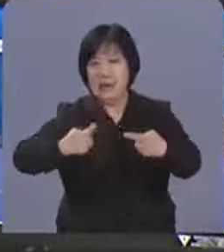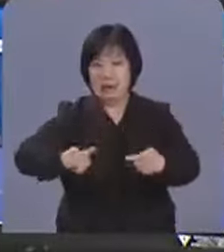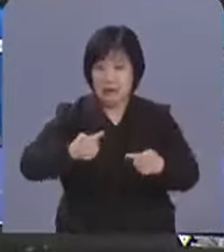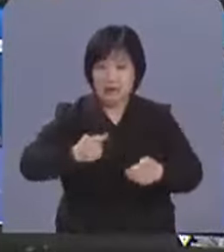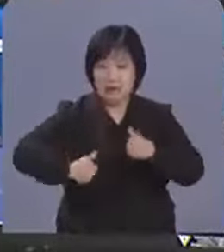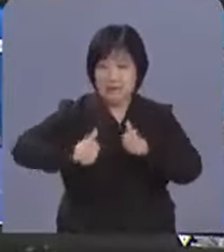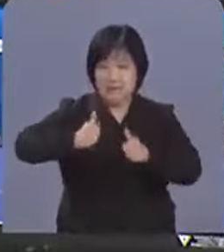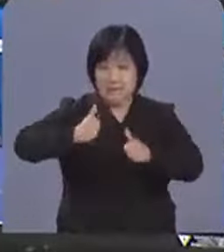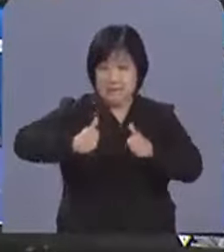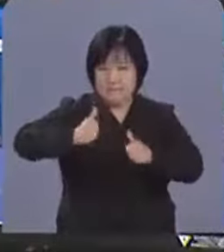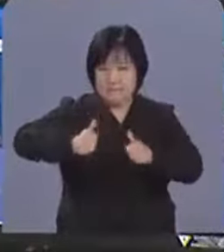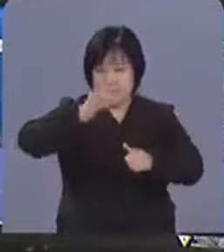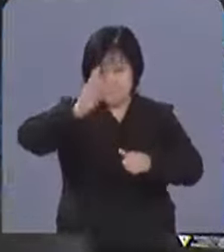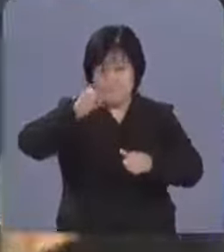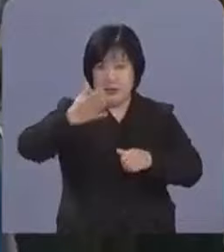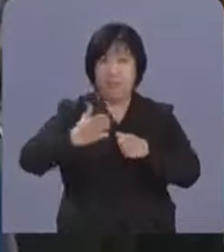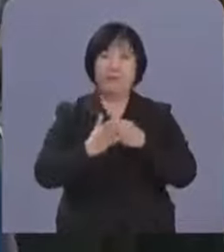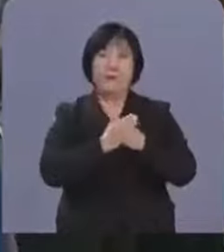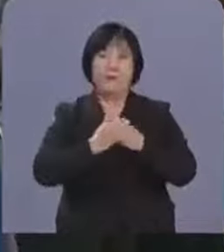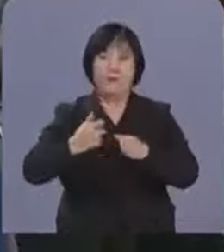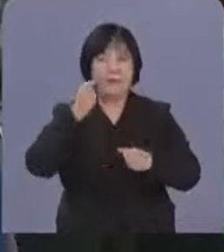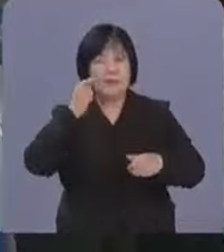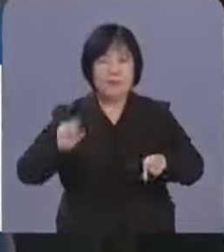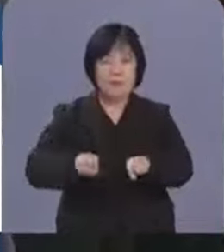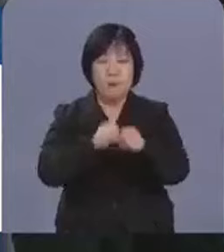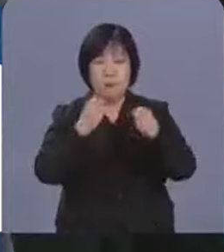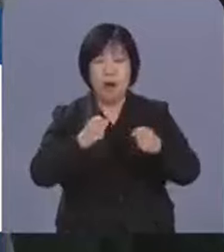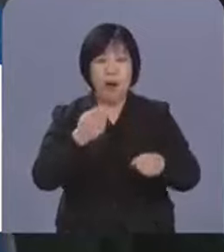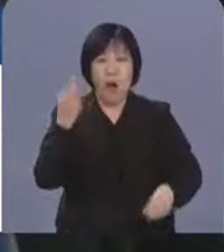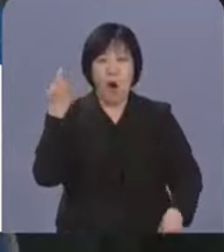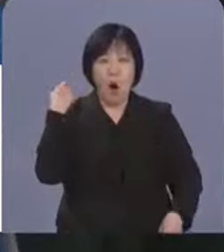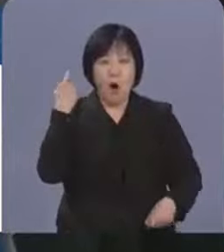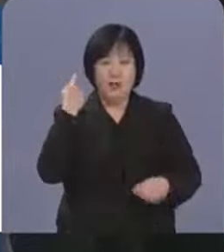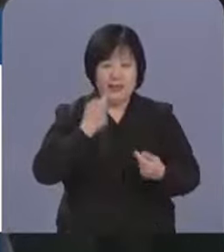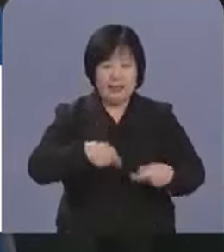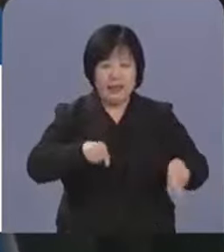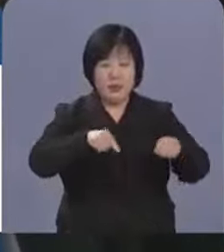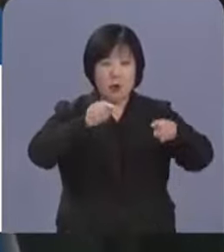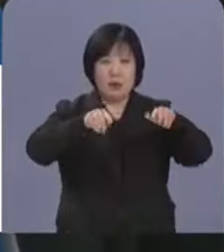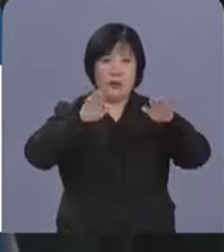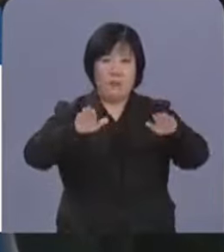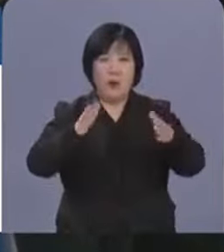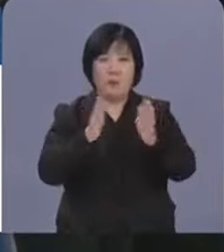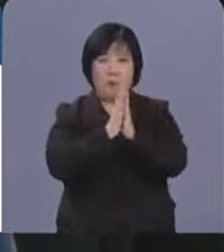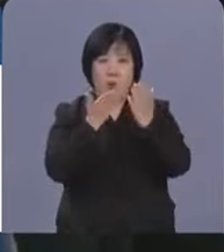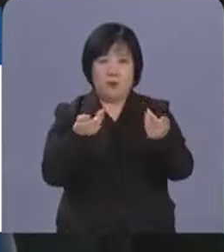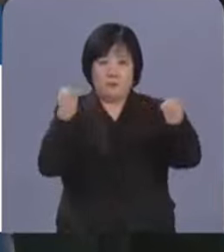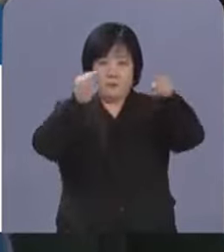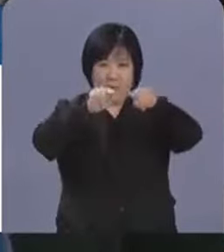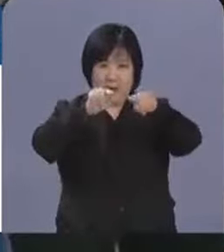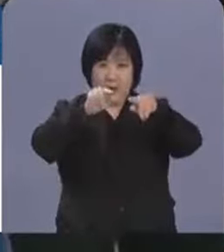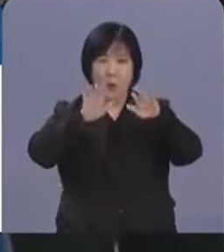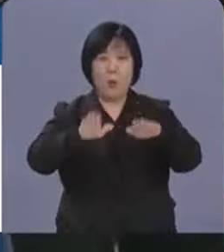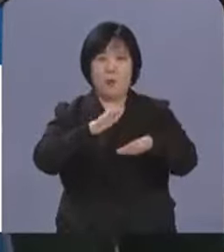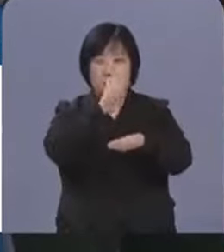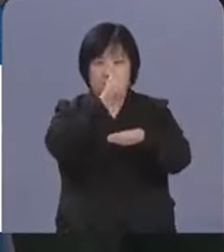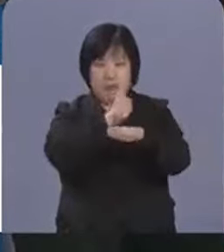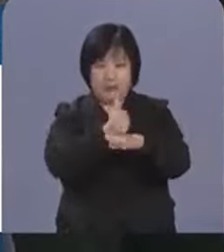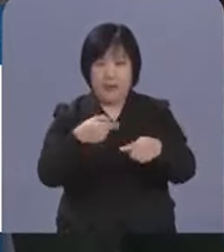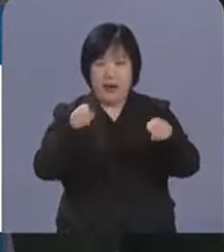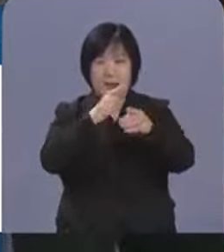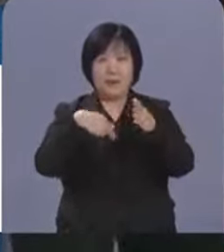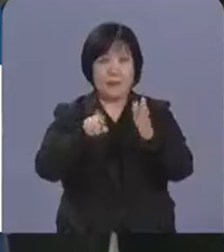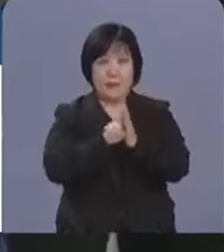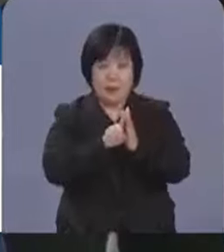수 있어 인기가 높습니다. 어제 예선전을 통해서 본선에 진출했고 오늘 본선 경기를 하기 위해서 이 자리에 왔고